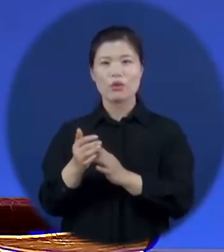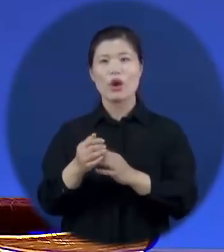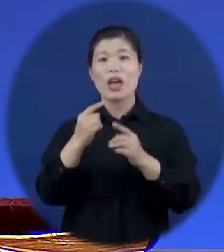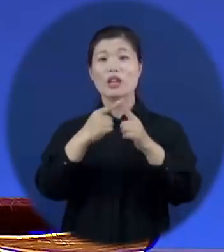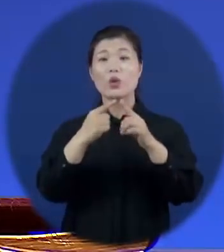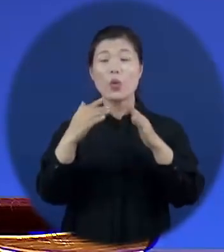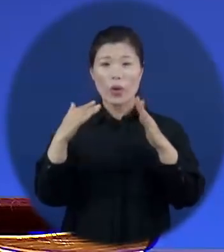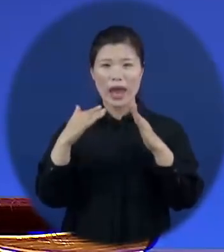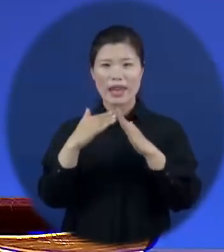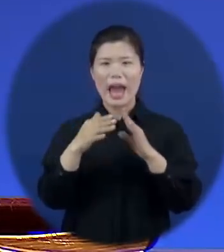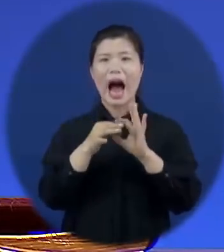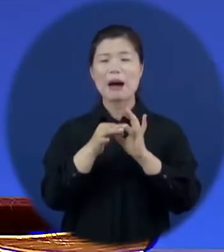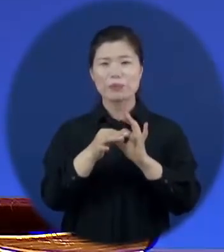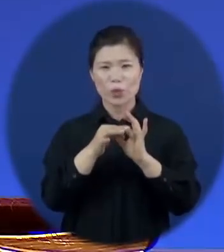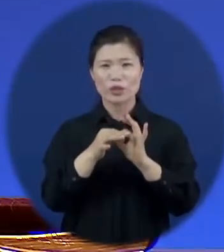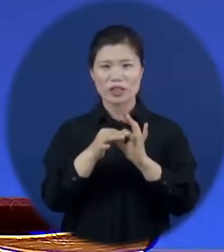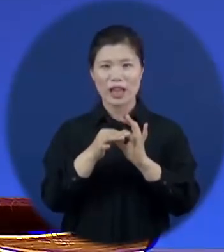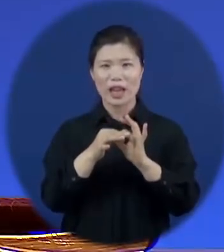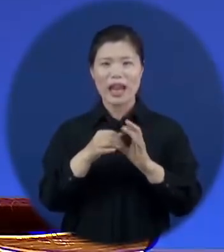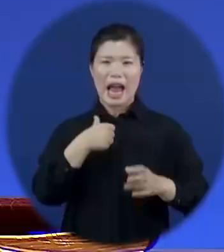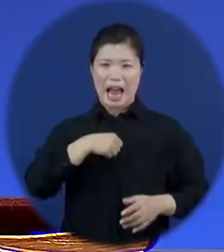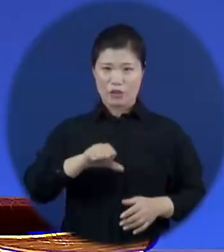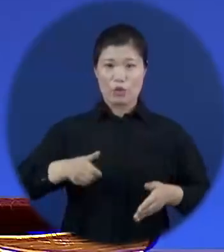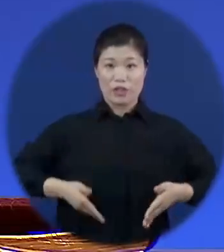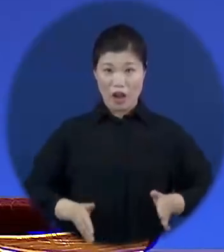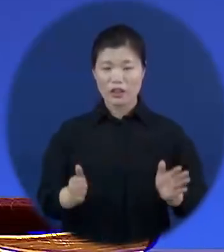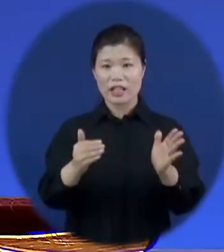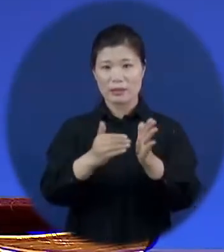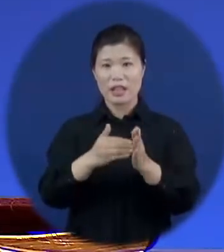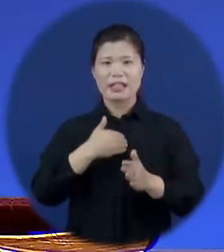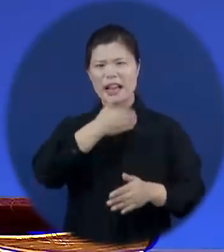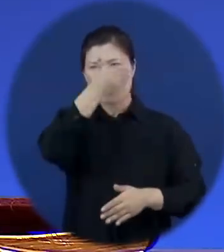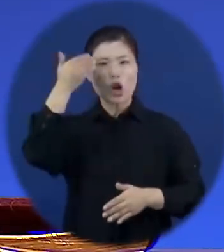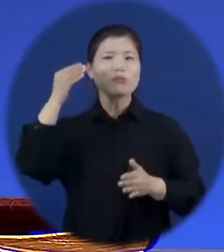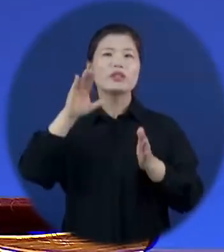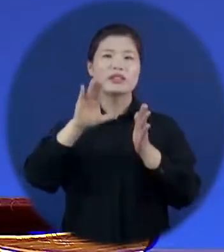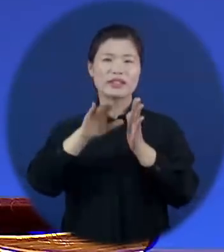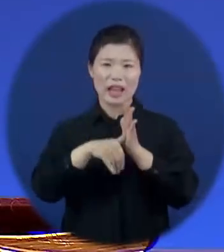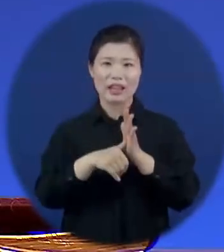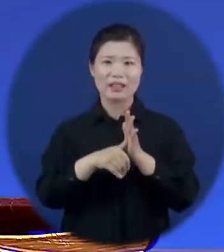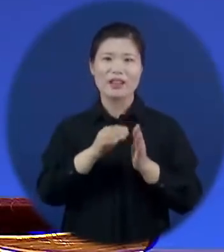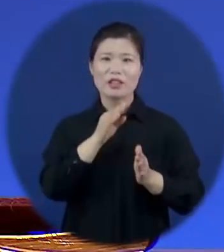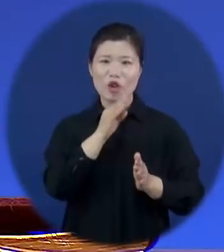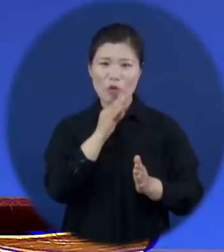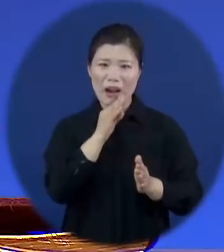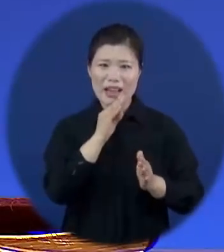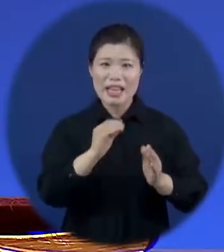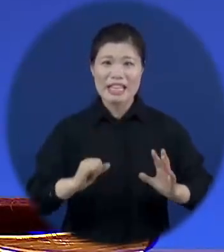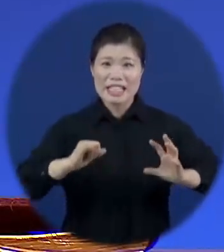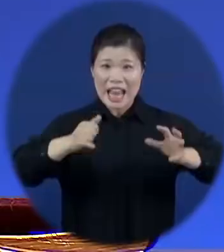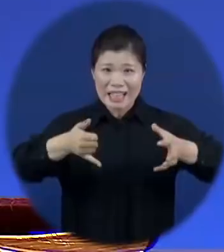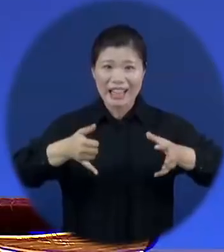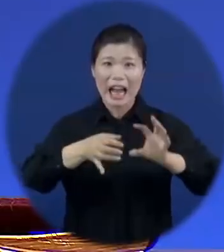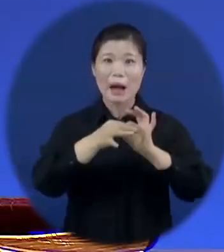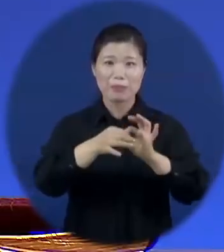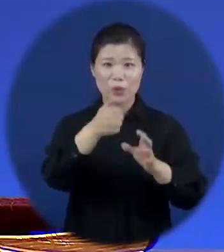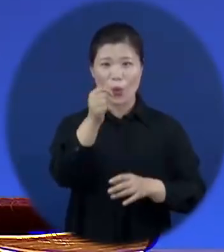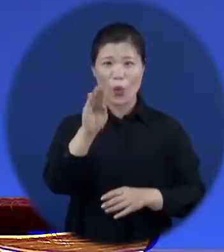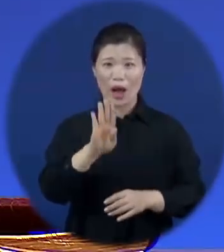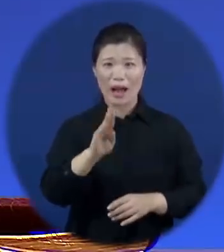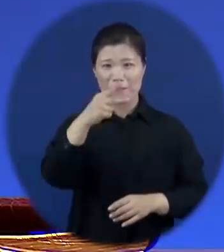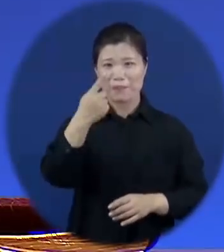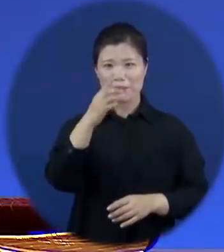태어났습니다. 저는 거의 젊은 시절을 제가 유학 가기 전까지 세상에는 합동측 교회만 있는 줄 알았습니다.